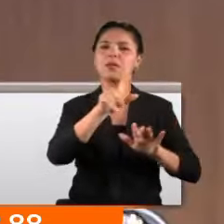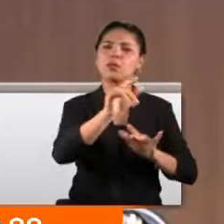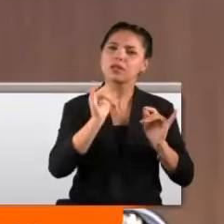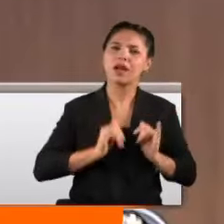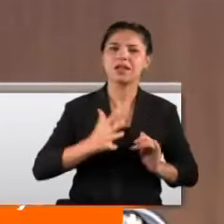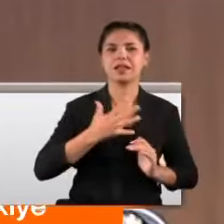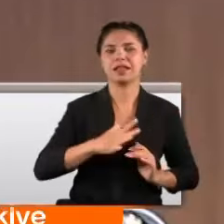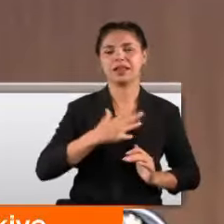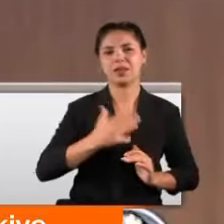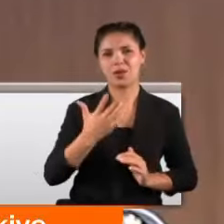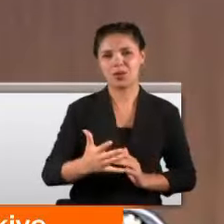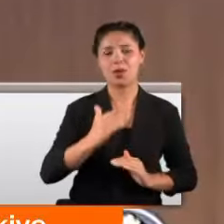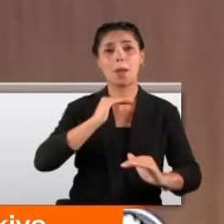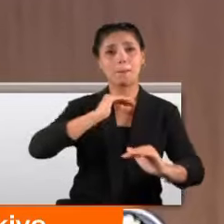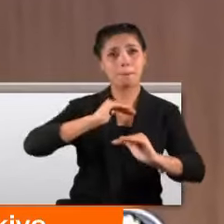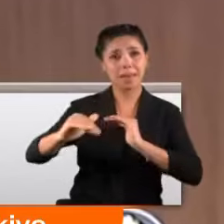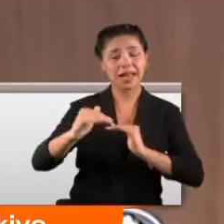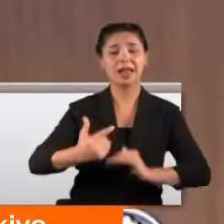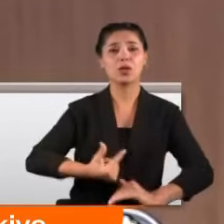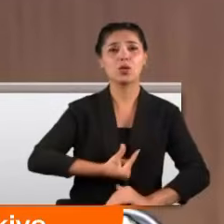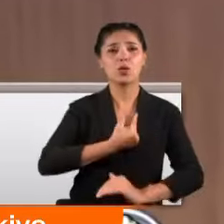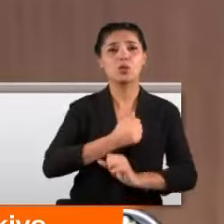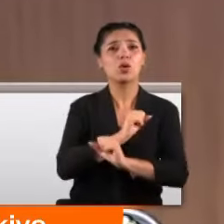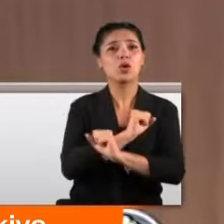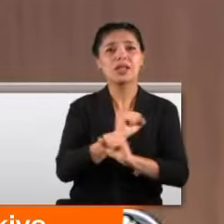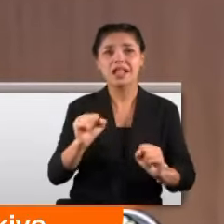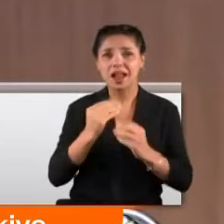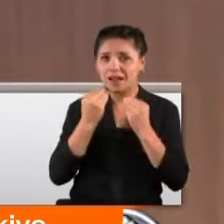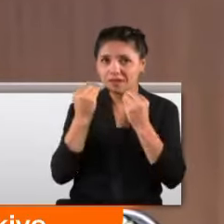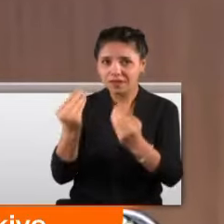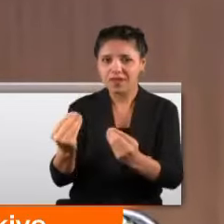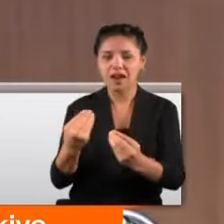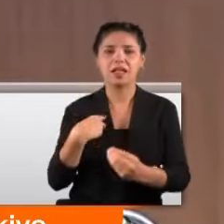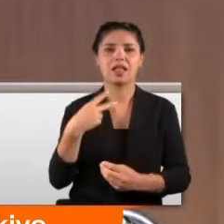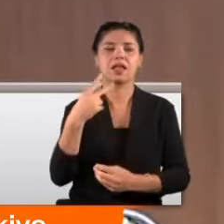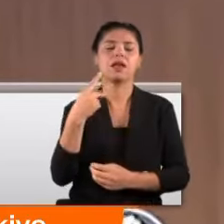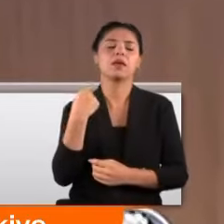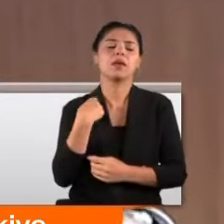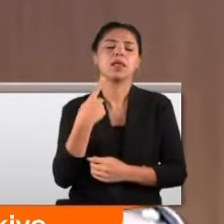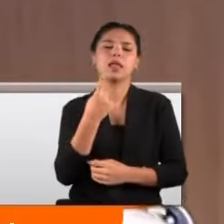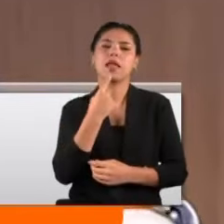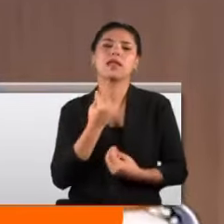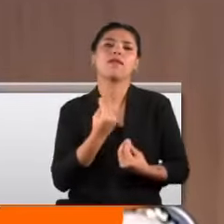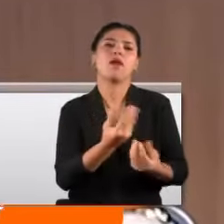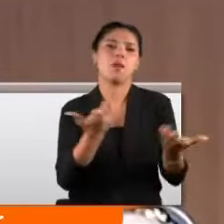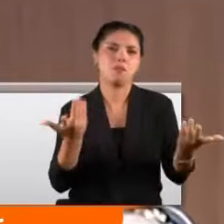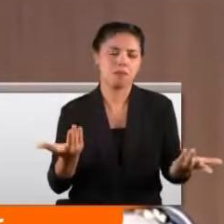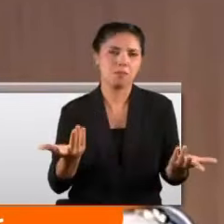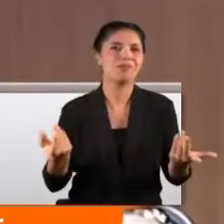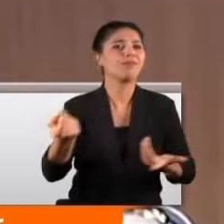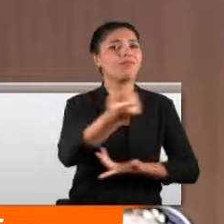istiyoruz. Milletin ve ümmetin umudunu ziyan edenlere hoşgörü göstermeyiz. Gözünün yaşına